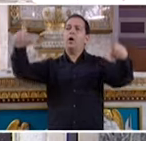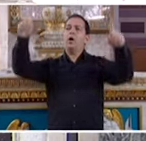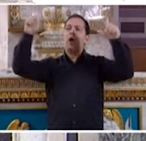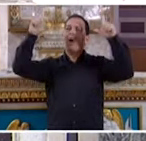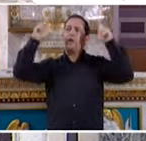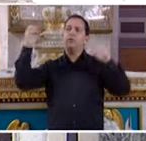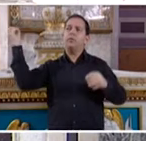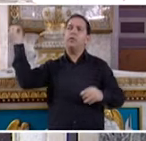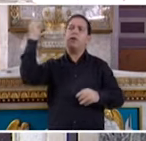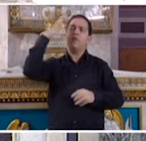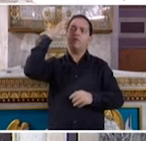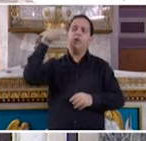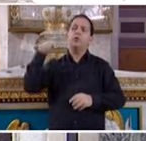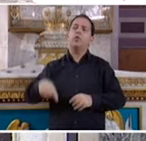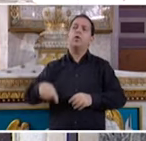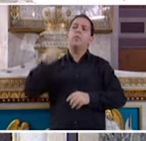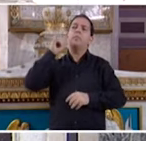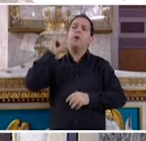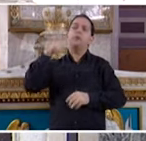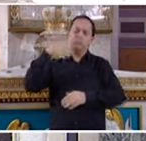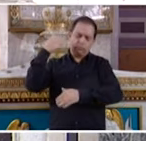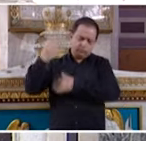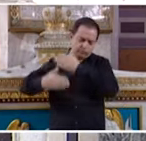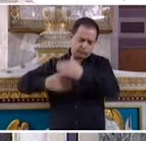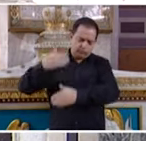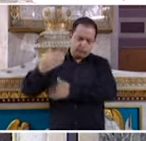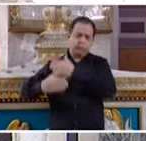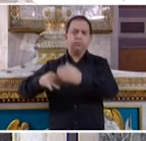αΐ και εις τους αιώνας των